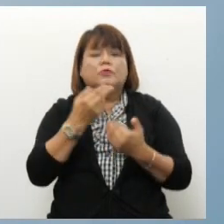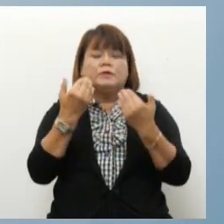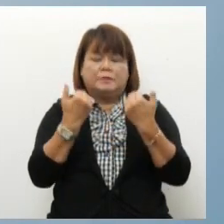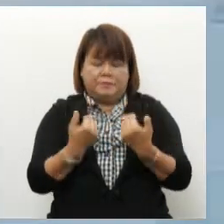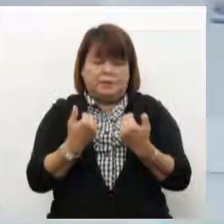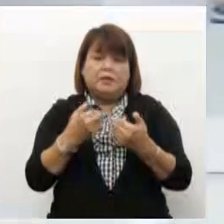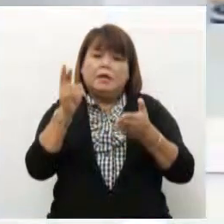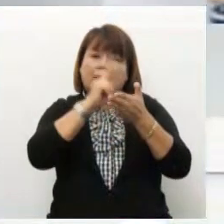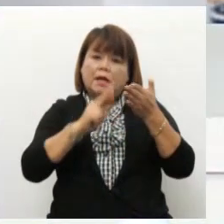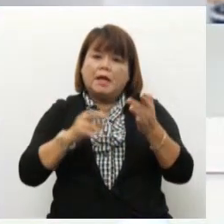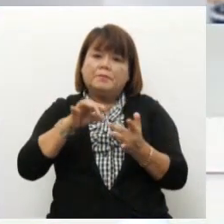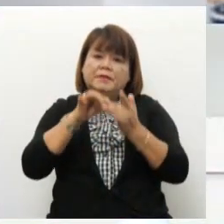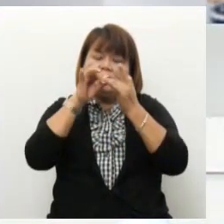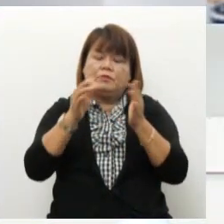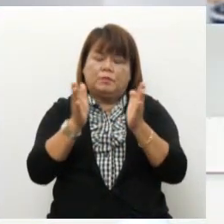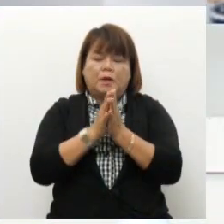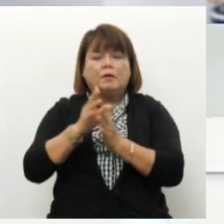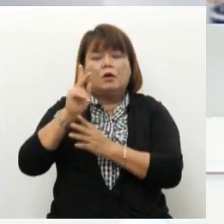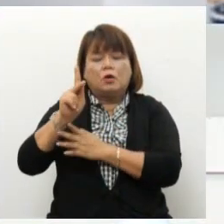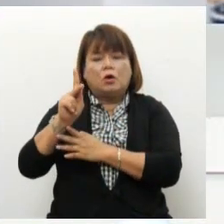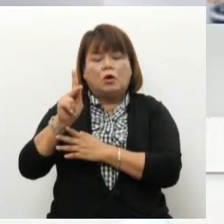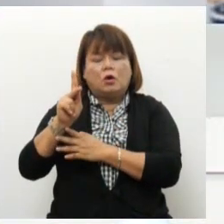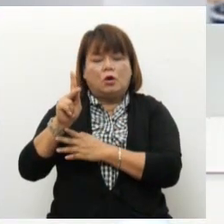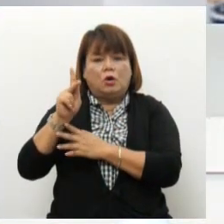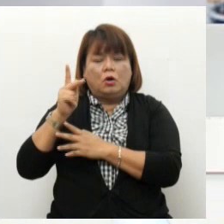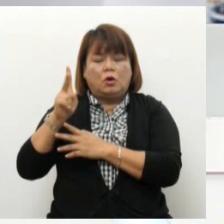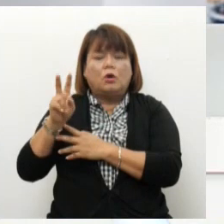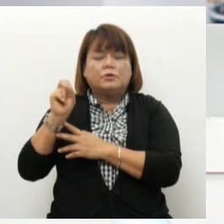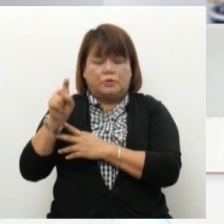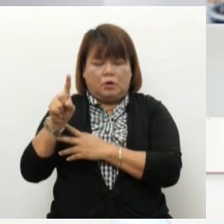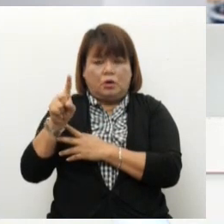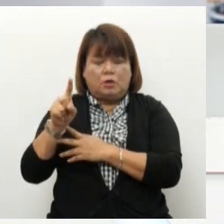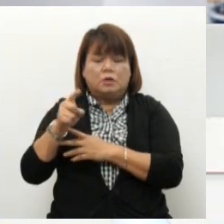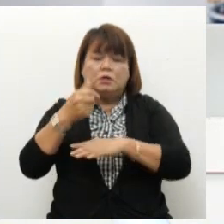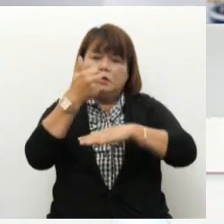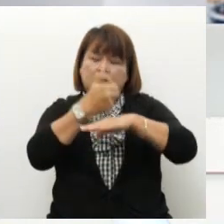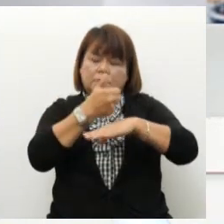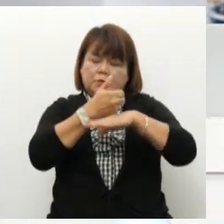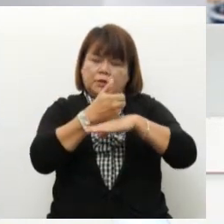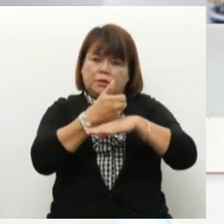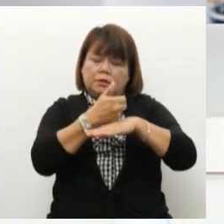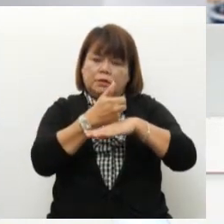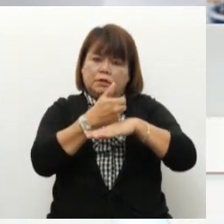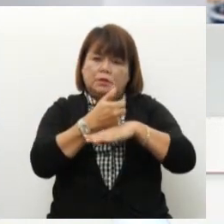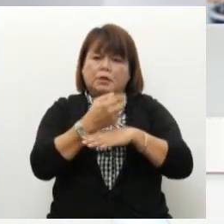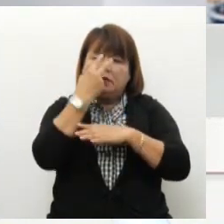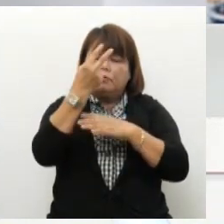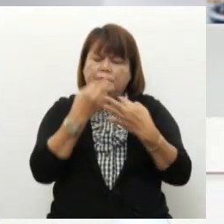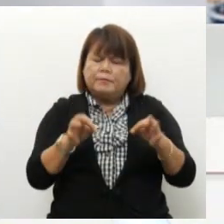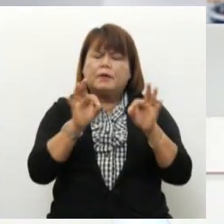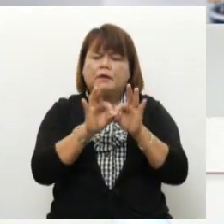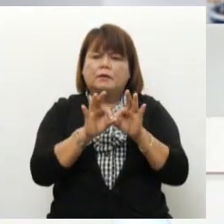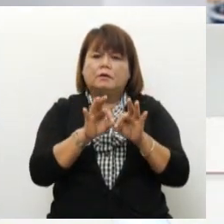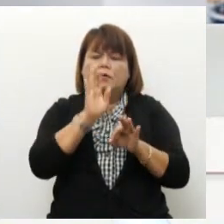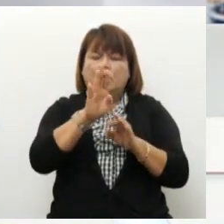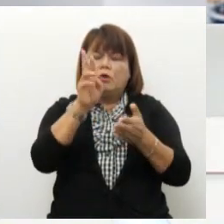การพิเศษร่วมกับกกส.นั่นก็คือท่านรัฐมนตรีนะครับได้เห็นความสำคัญของร